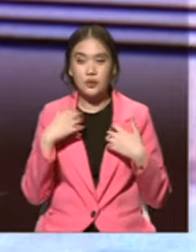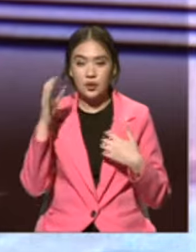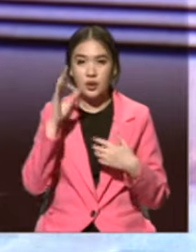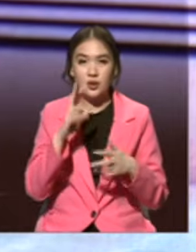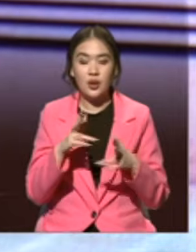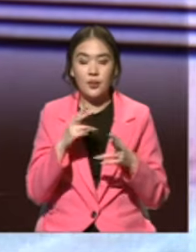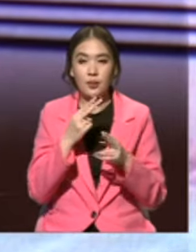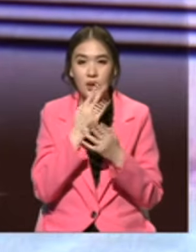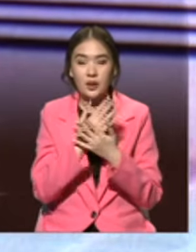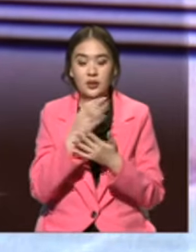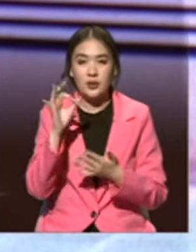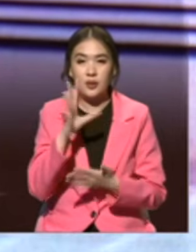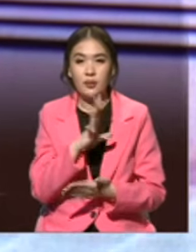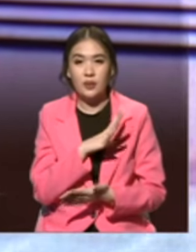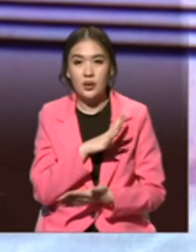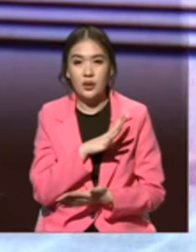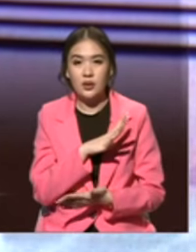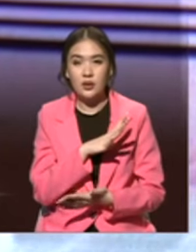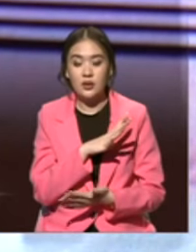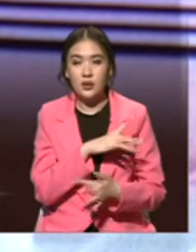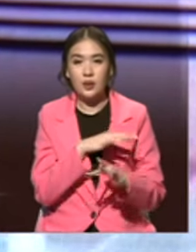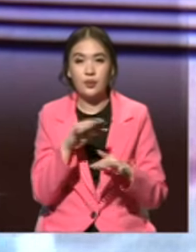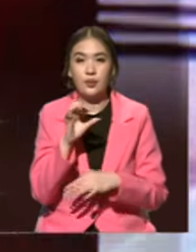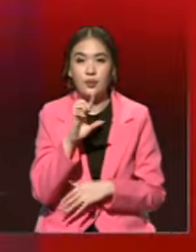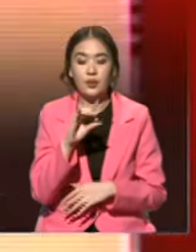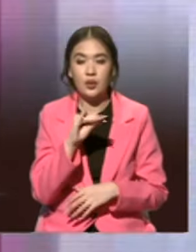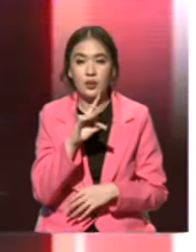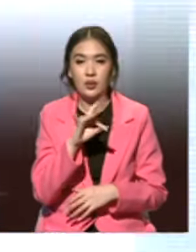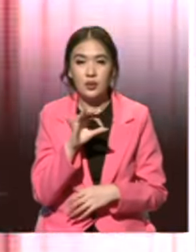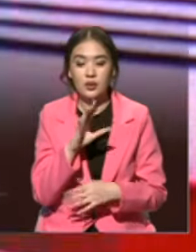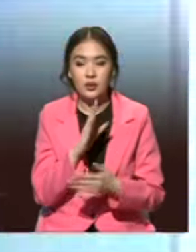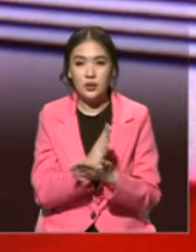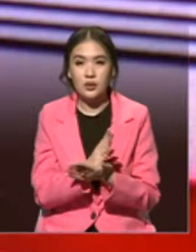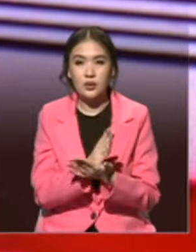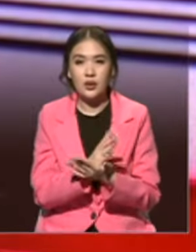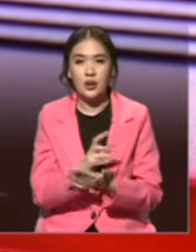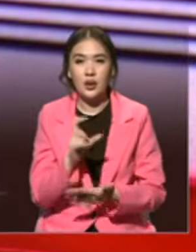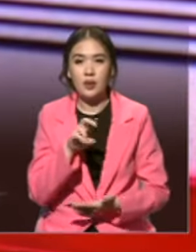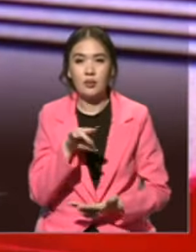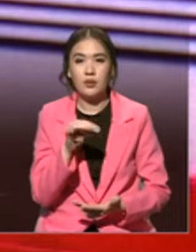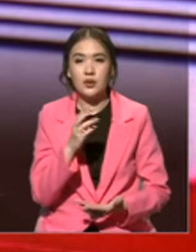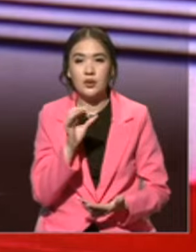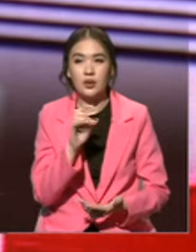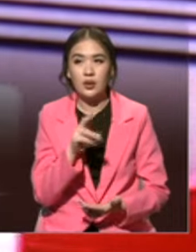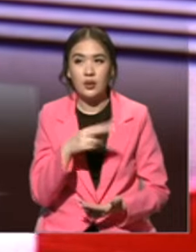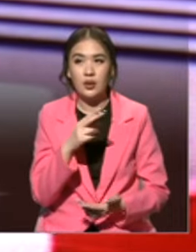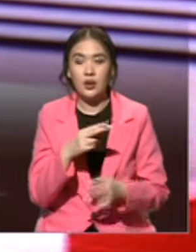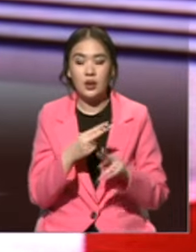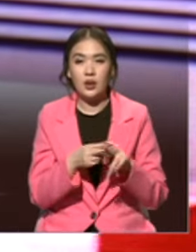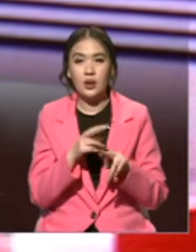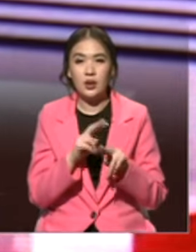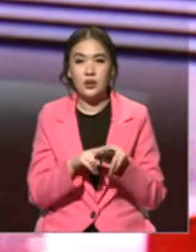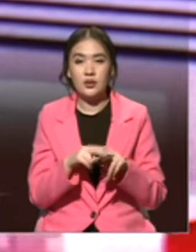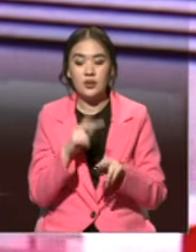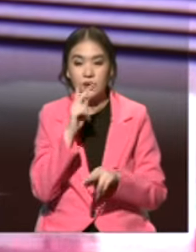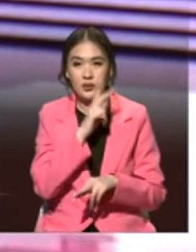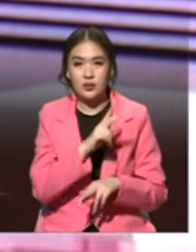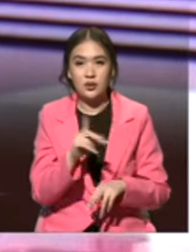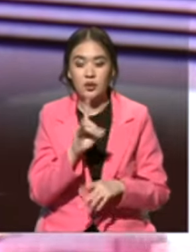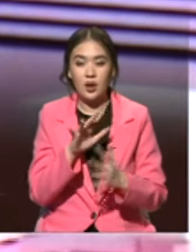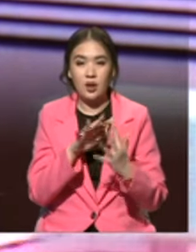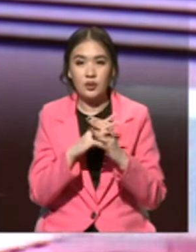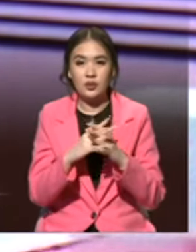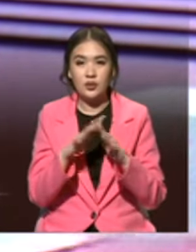бүгінгі күні бізде тек республикалық эпизоотиялық бюрода бар, республикалық эпизоотиялық отрядта бар, республикалық көлемі және ауылдық